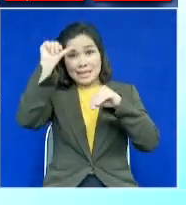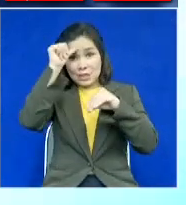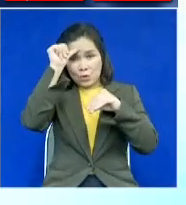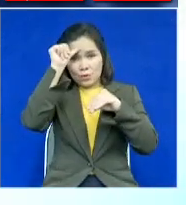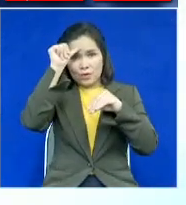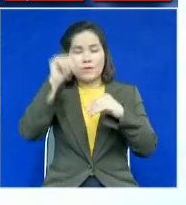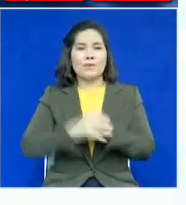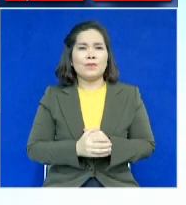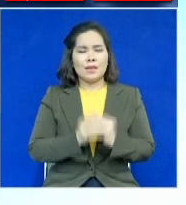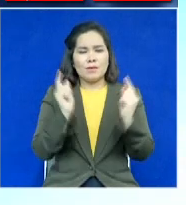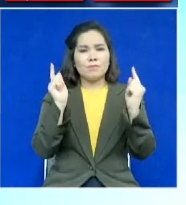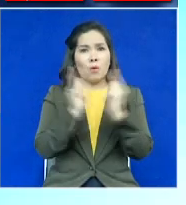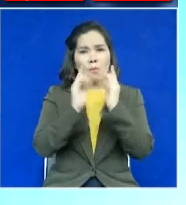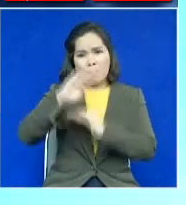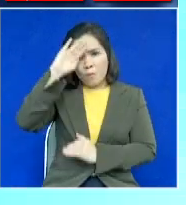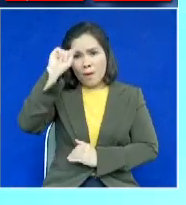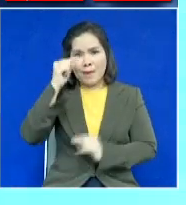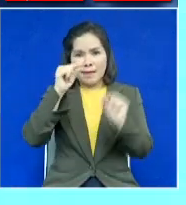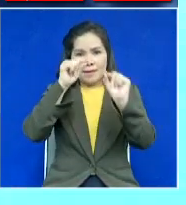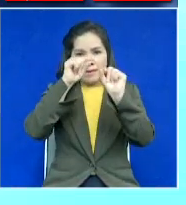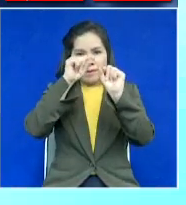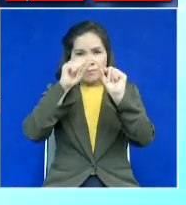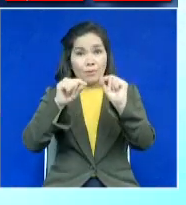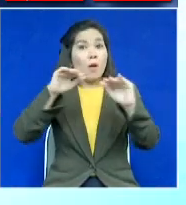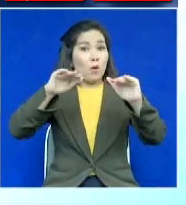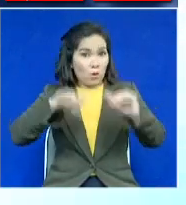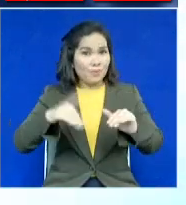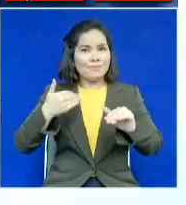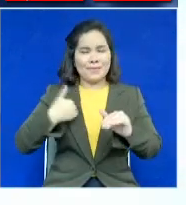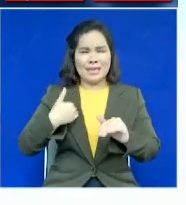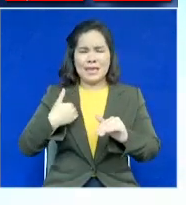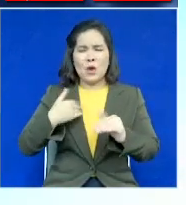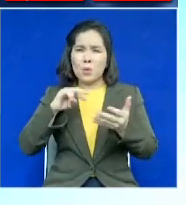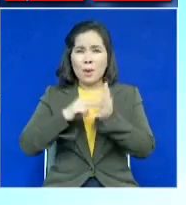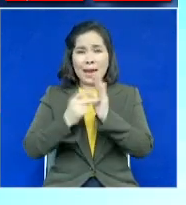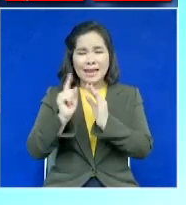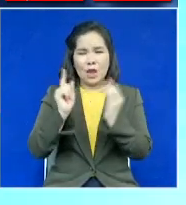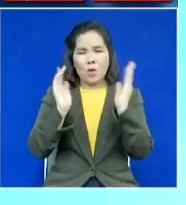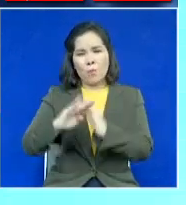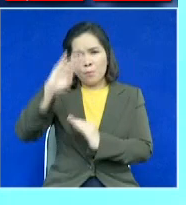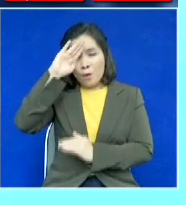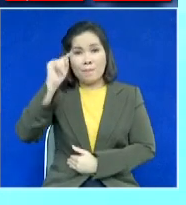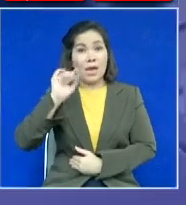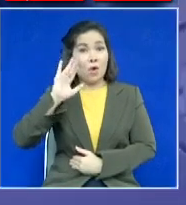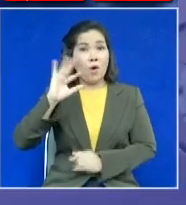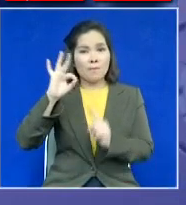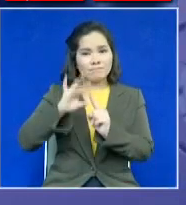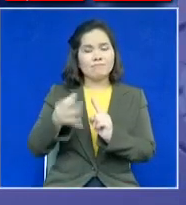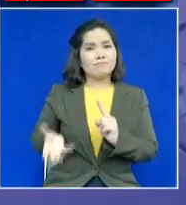มีจำนวนผู้ป่วยรายใหม่ลดลงอย่างเล็กน้อยนะคะแล้วก็มีแนวโน้มที่ค่อนข้างลดลงอย่างต่อเนื่องค่ะ